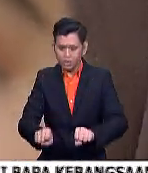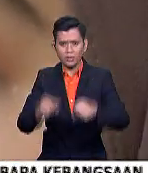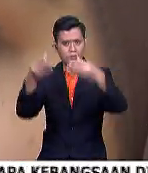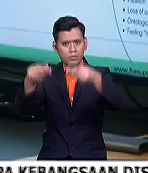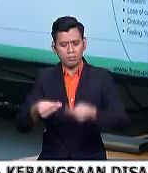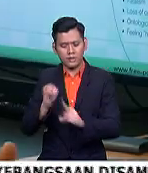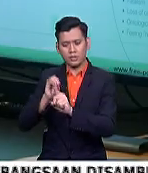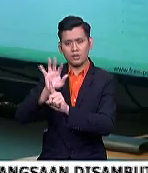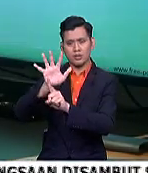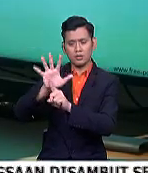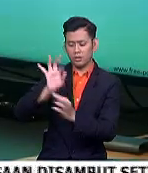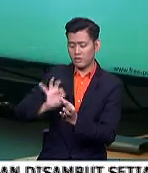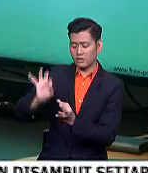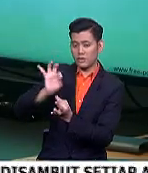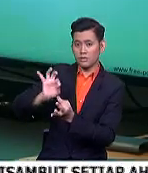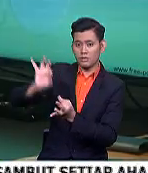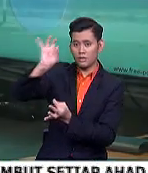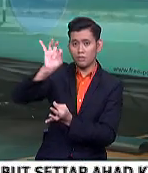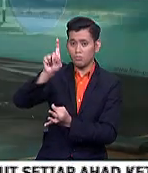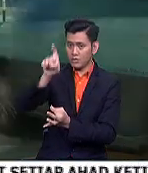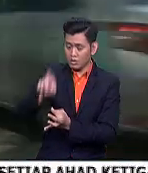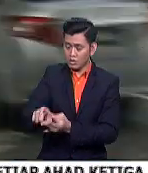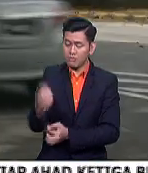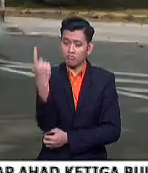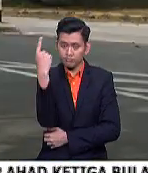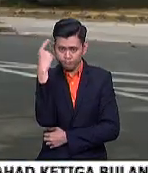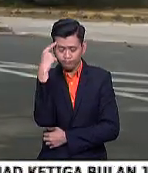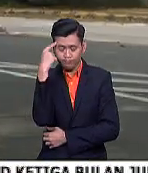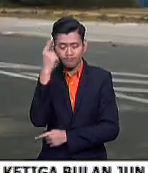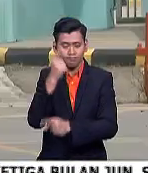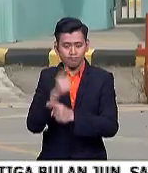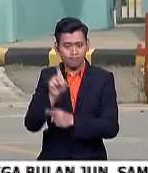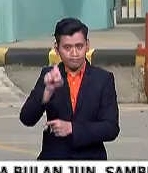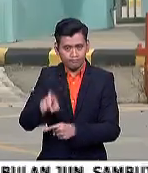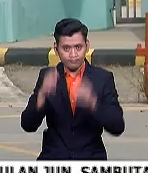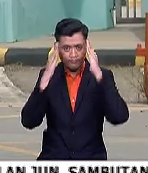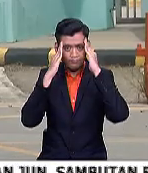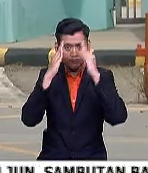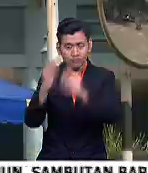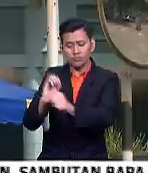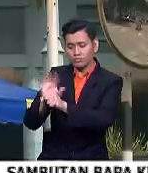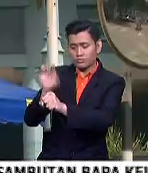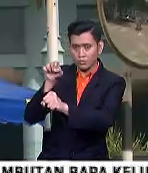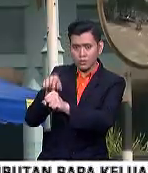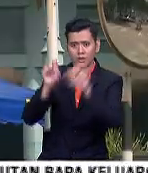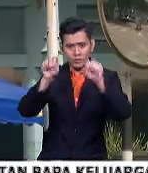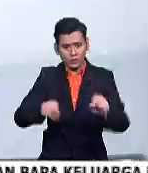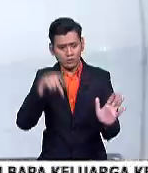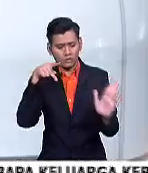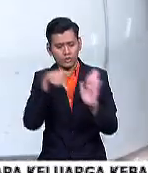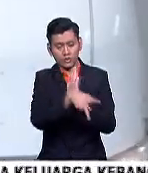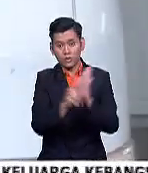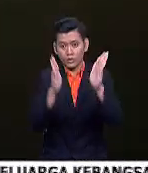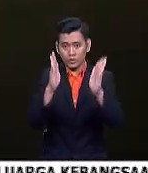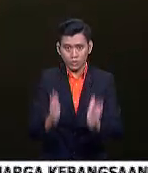mana aspek-aspek ini perlu diberi perhatian. Virus maut ini bukan sahaja meragut nyawa,